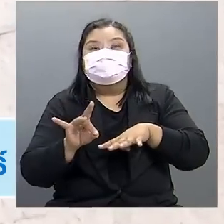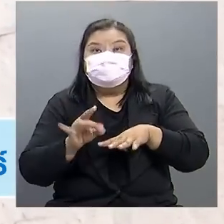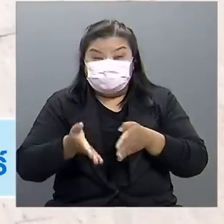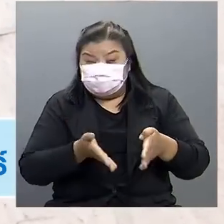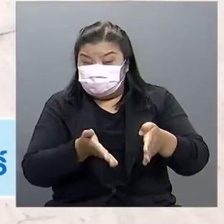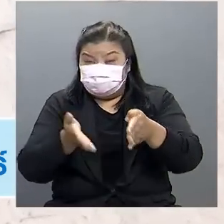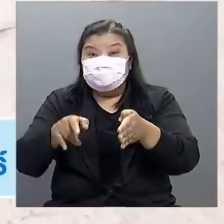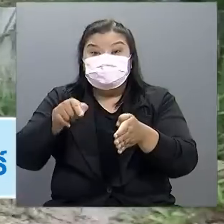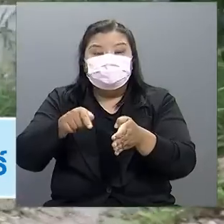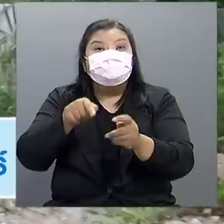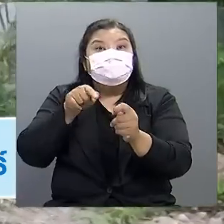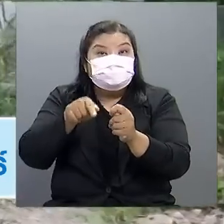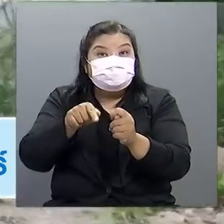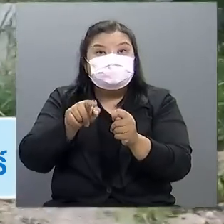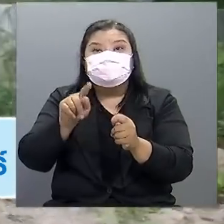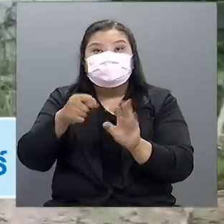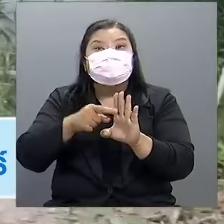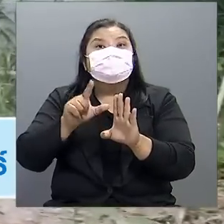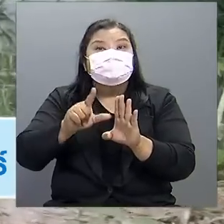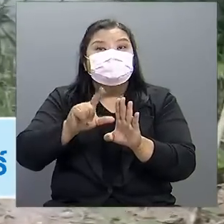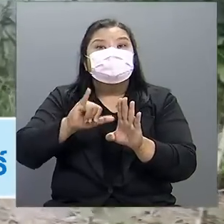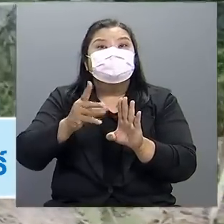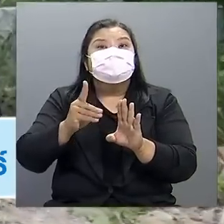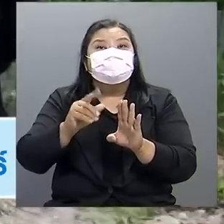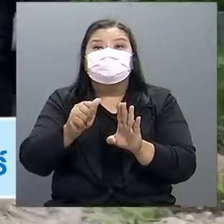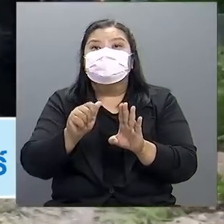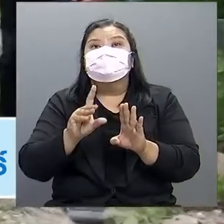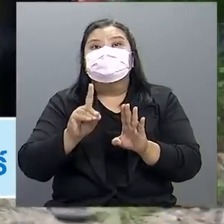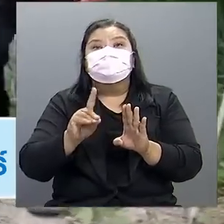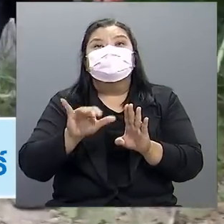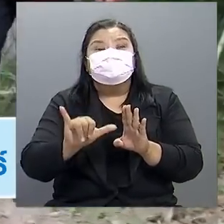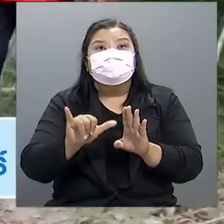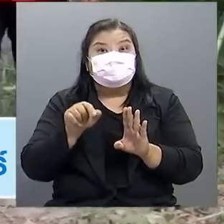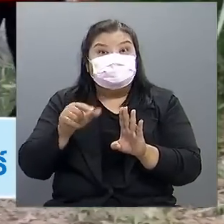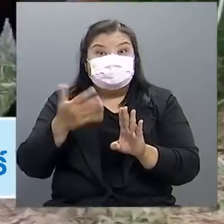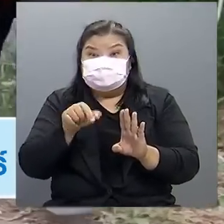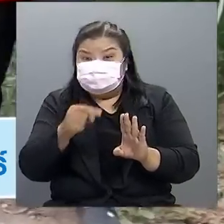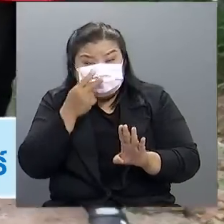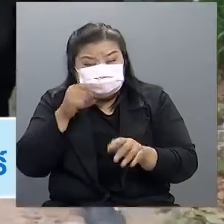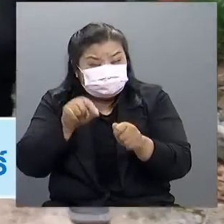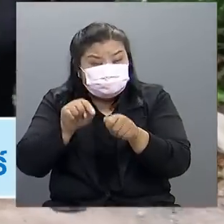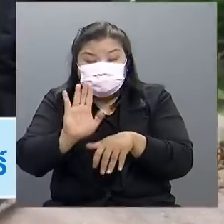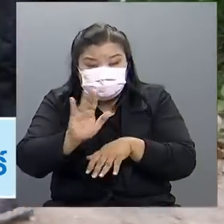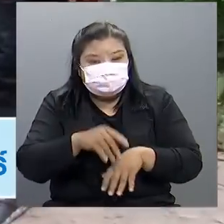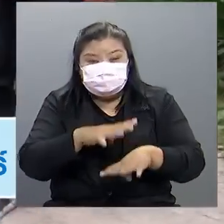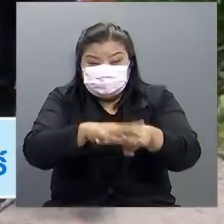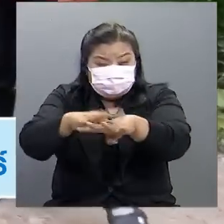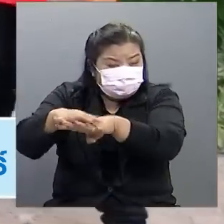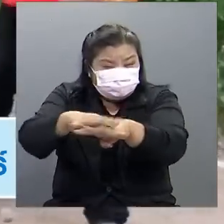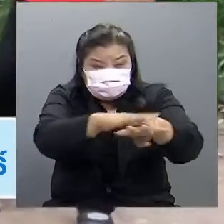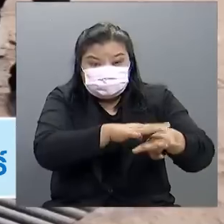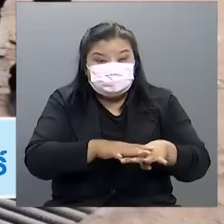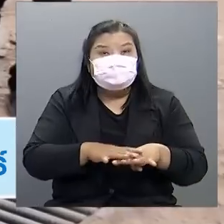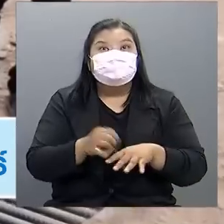านเจ็ยอดเลยนะคะแล้วเด็นัเรียนคนที่ขับกี่หมตอไฟผ่านไปผ่านมาถ้า matsittersf be Woche, นี่ตกท่อได้เลย